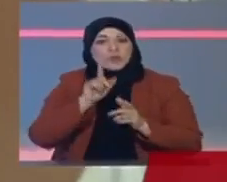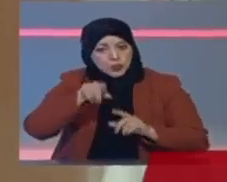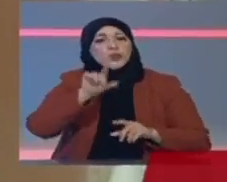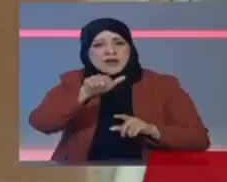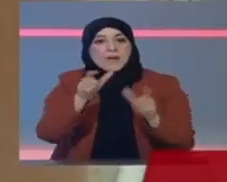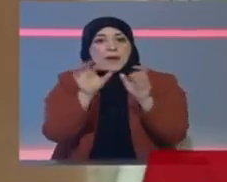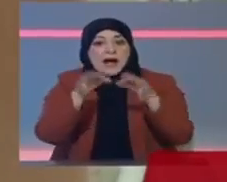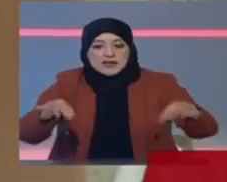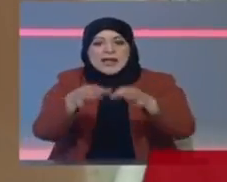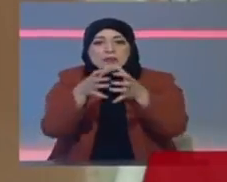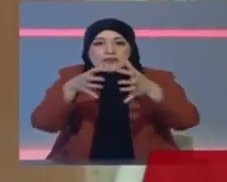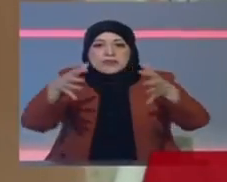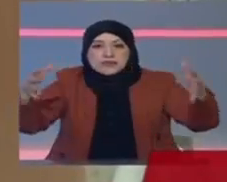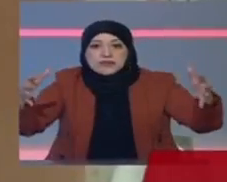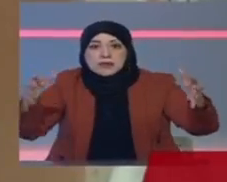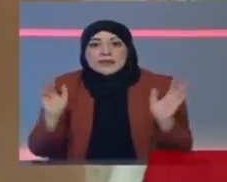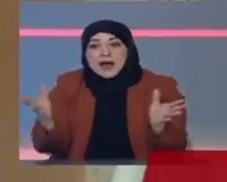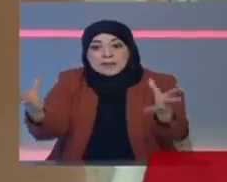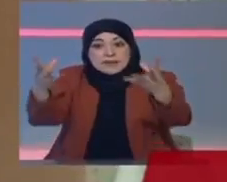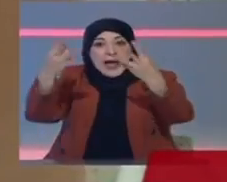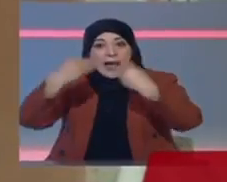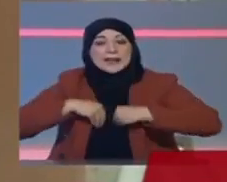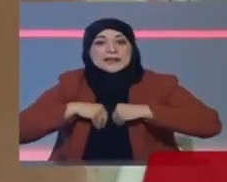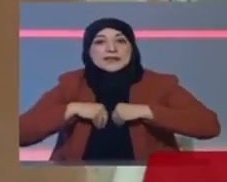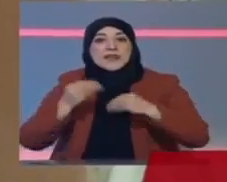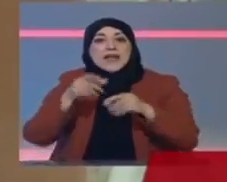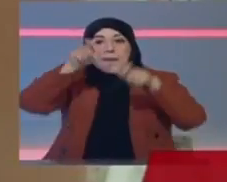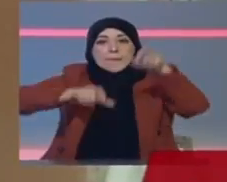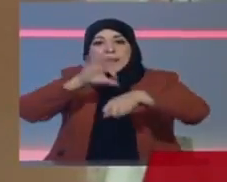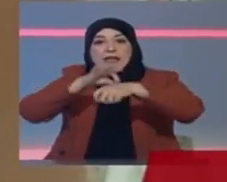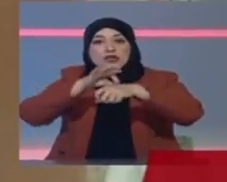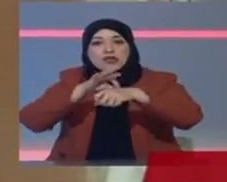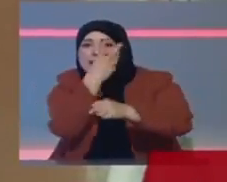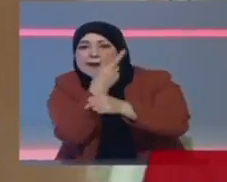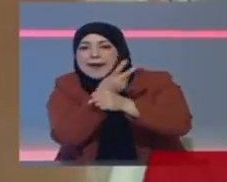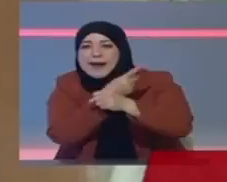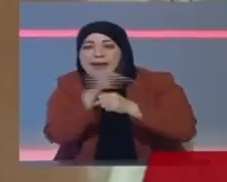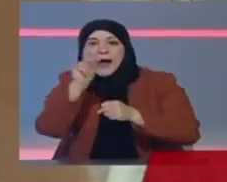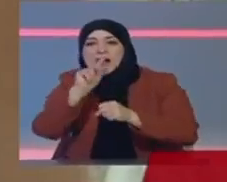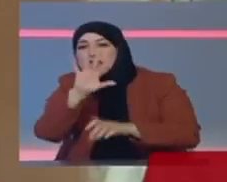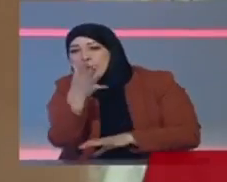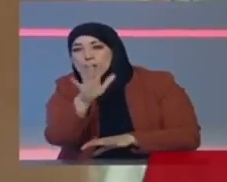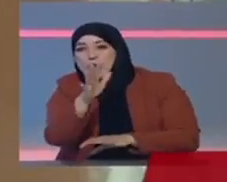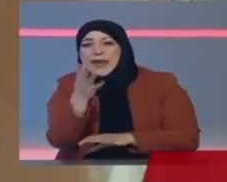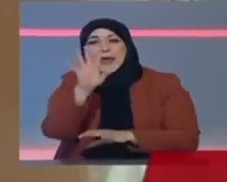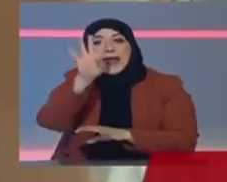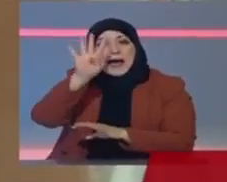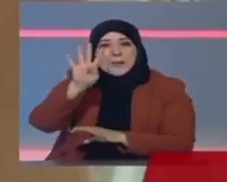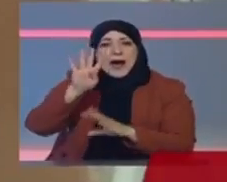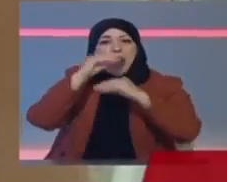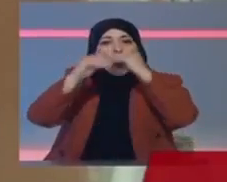اه تقبل المرضى اللي حالتهم حرجه اه نجمت قبل ما بين اربعه وسته